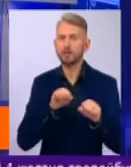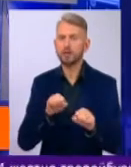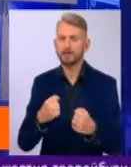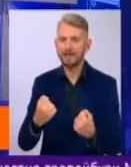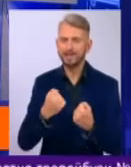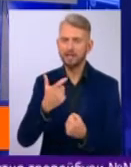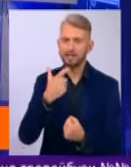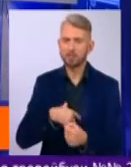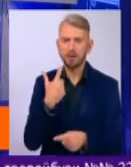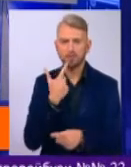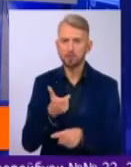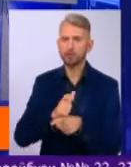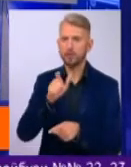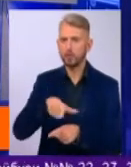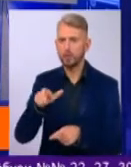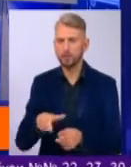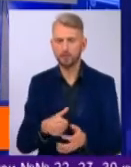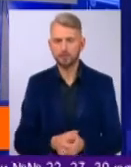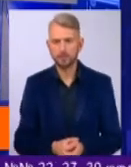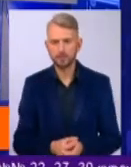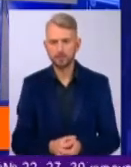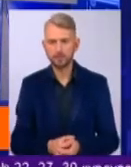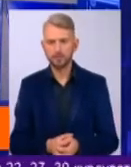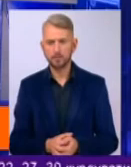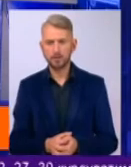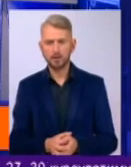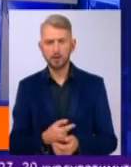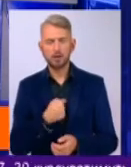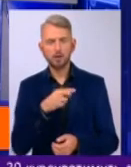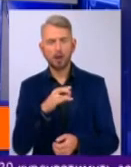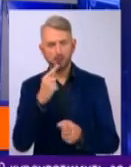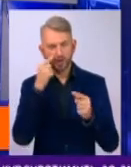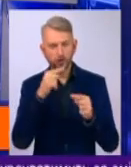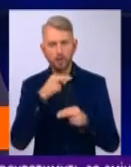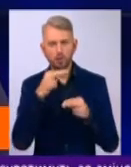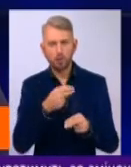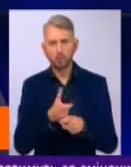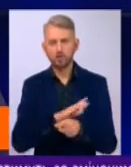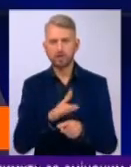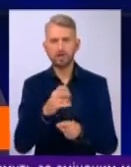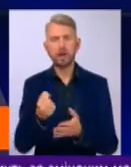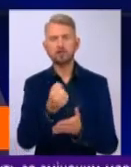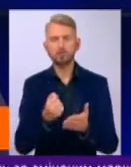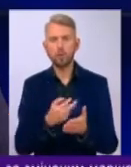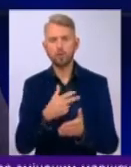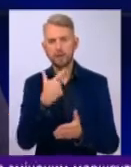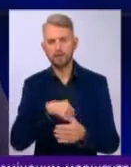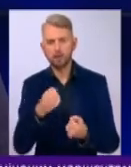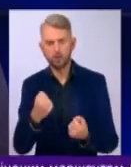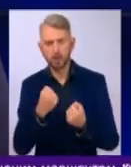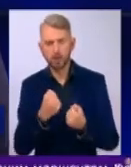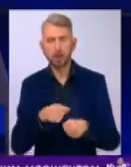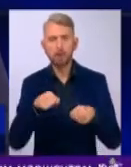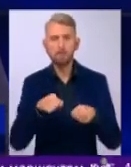себе більшості людей? Я би акцентував увагу більше не на зброю для самозахисту, а на право українців